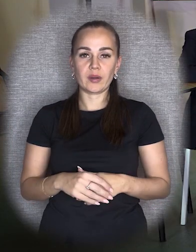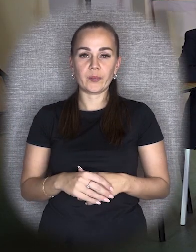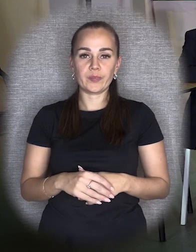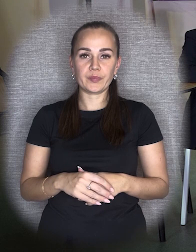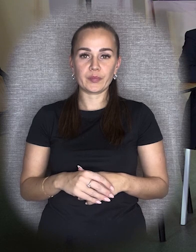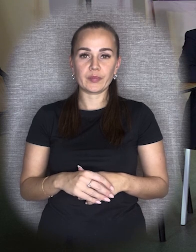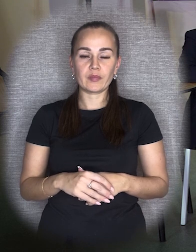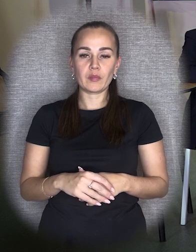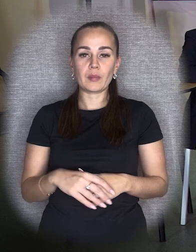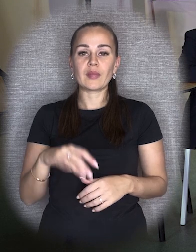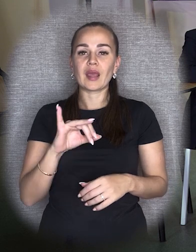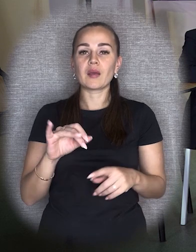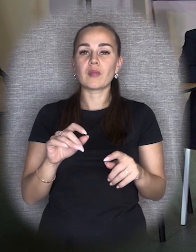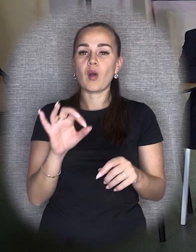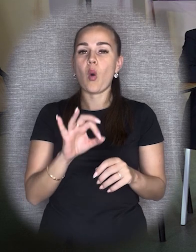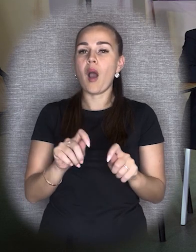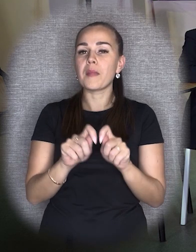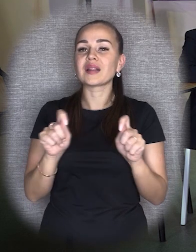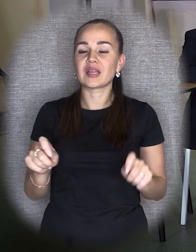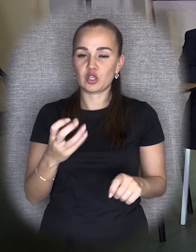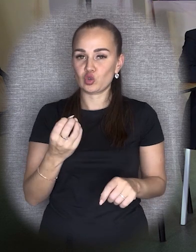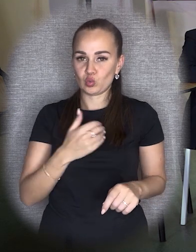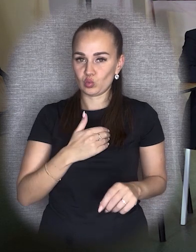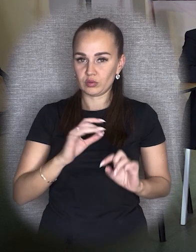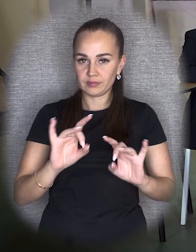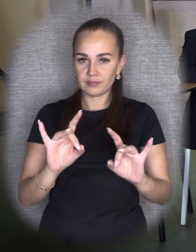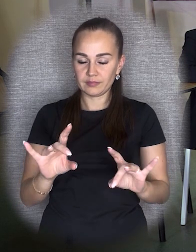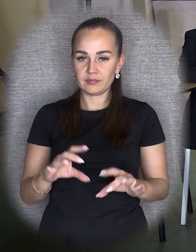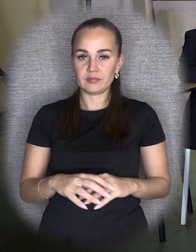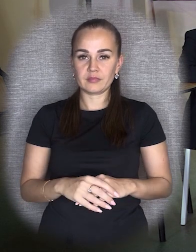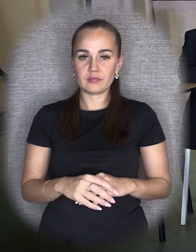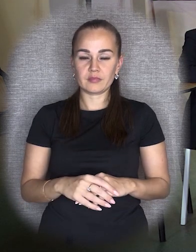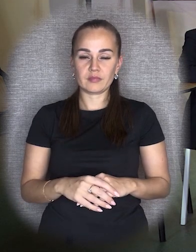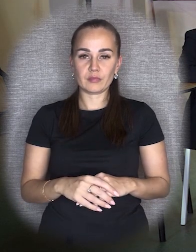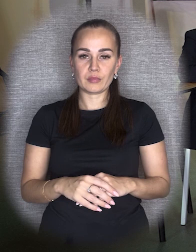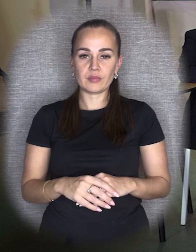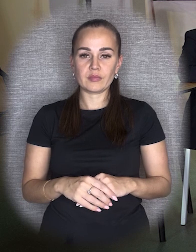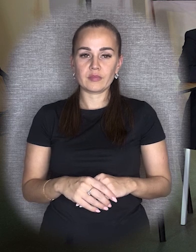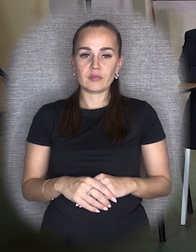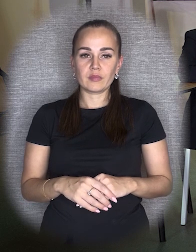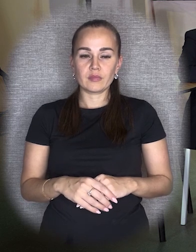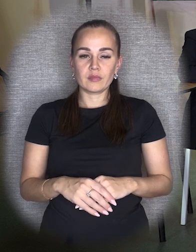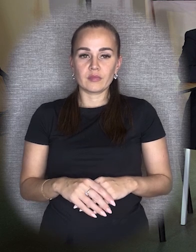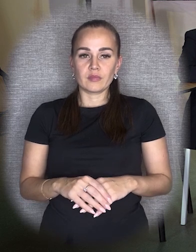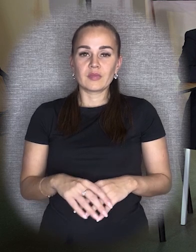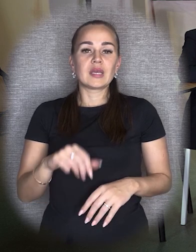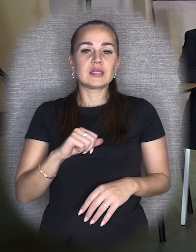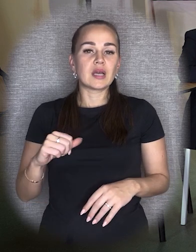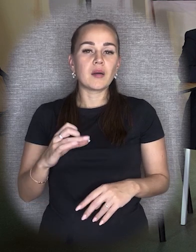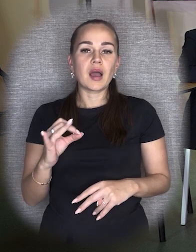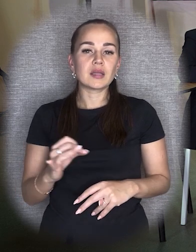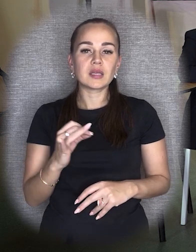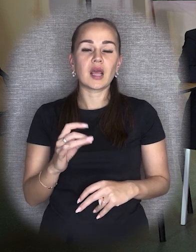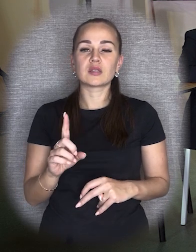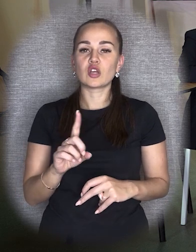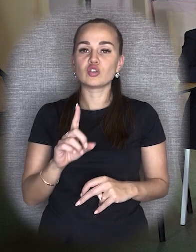А еще один такой момент об открытиях. Вот Лиза говорила как раз о рельефе Фрихара, праздник. Но